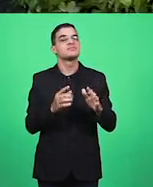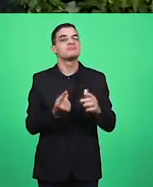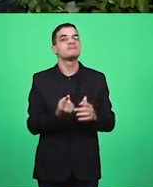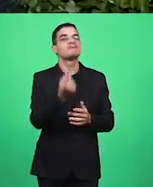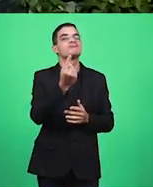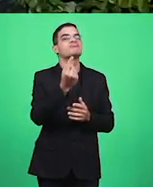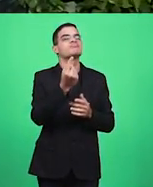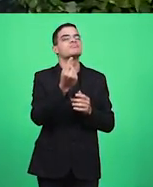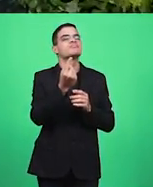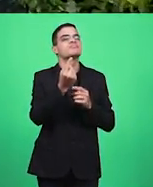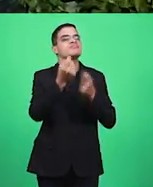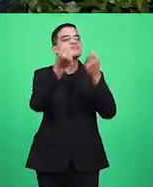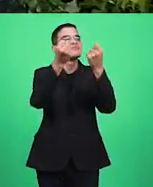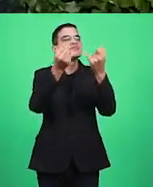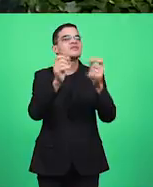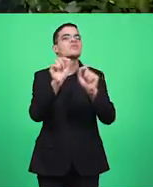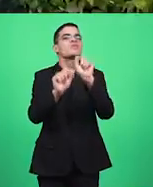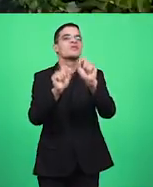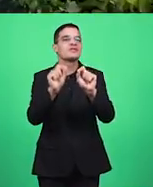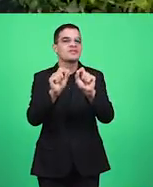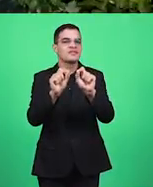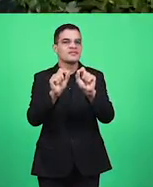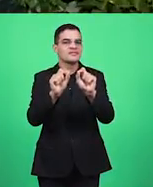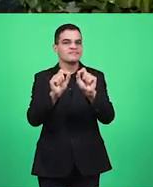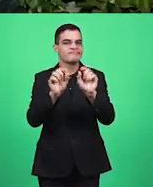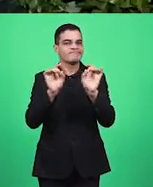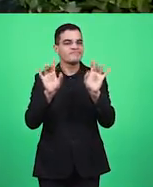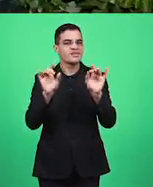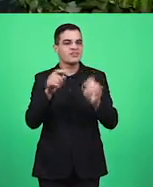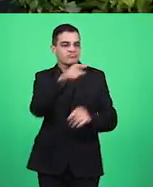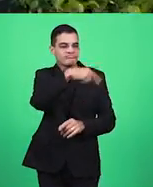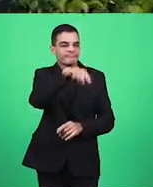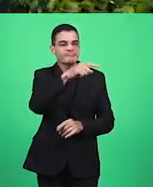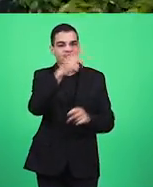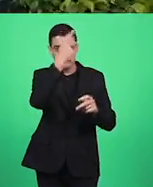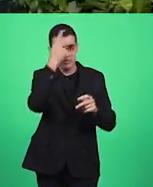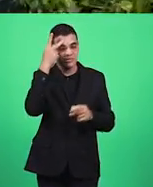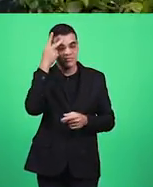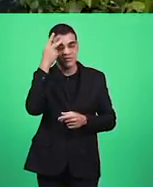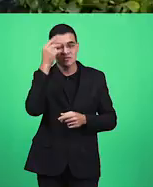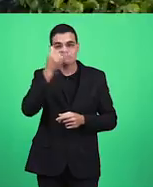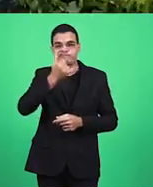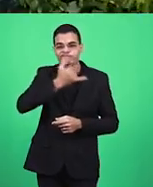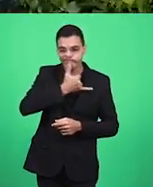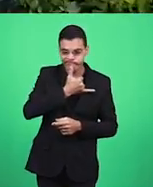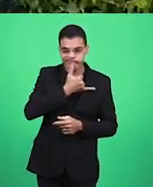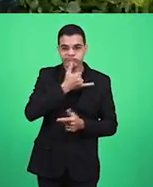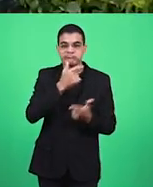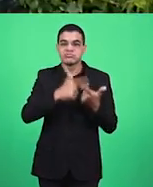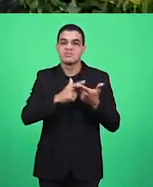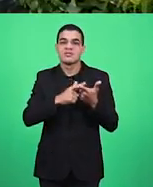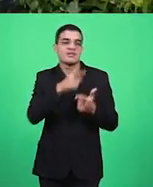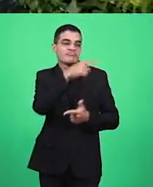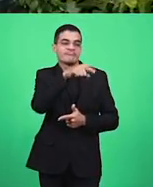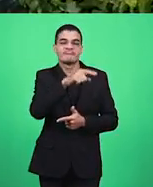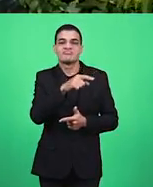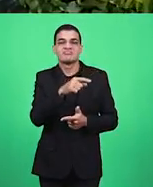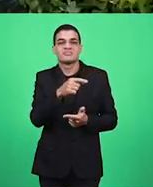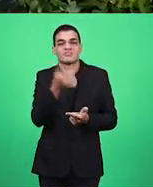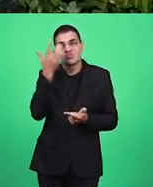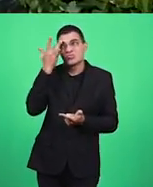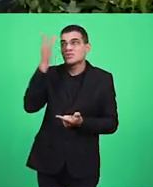деталью. Это люди, которые всегда печальны, расстроены, потому что они не